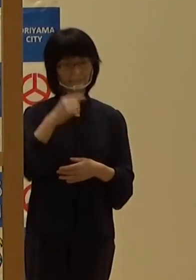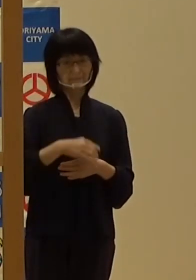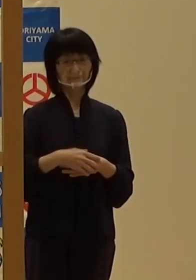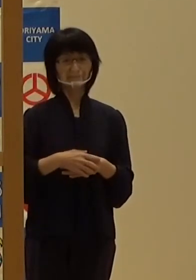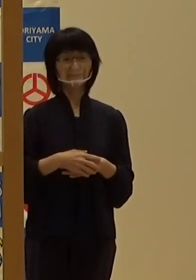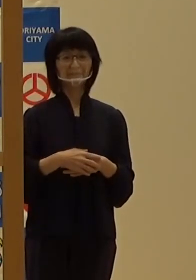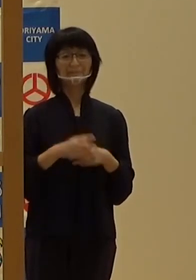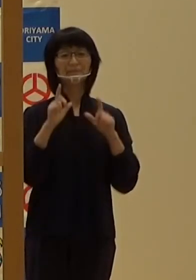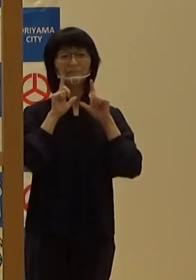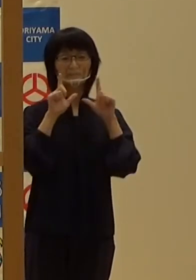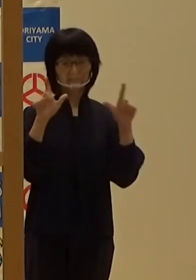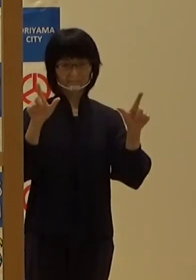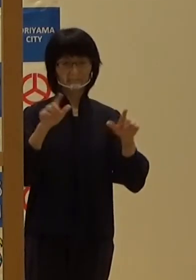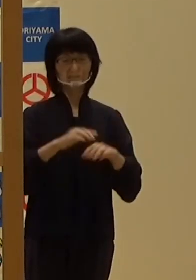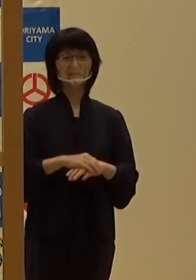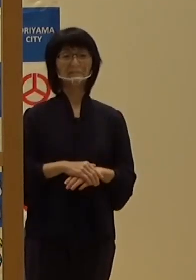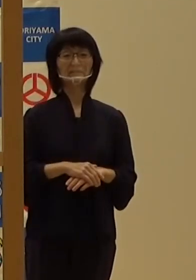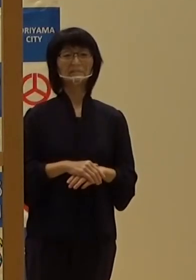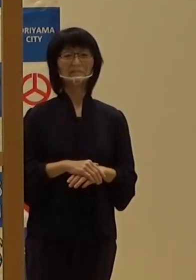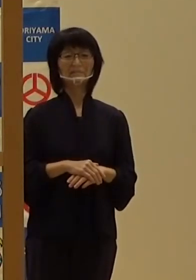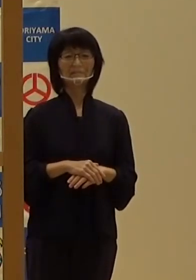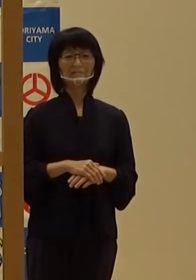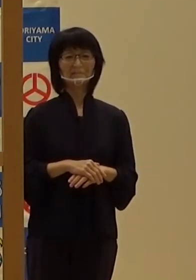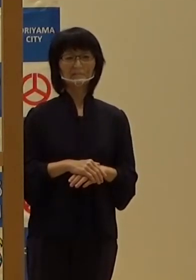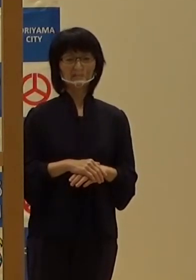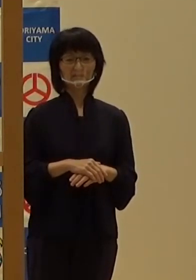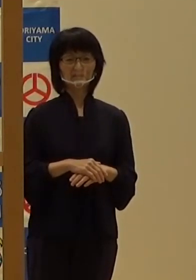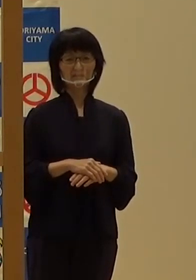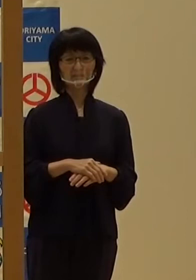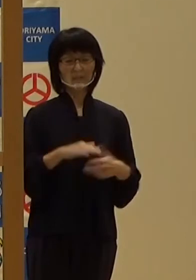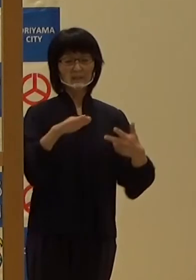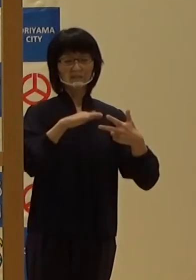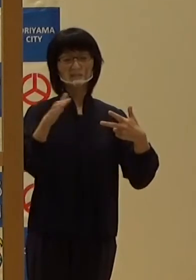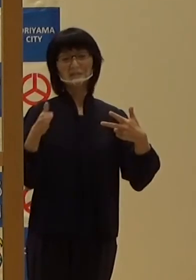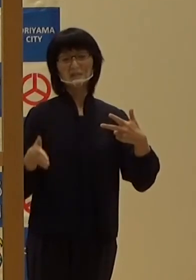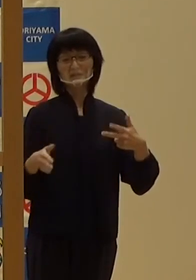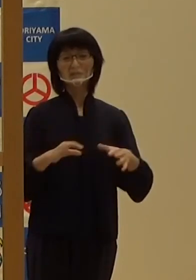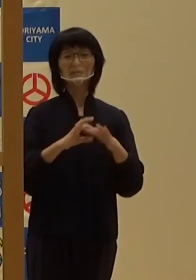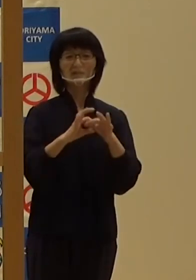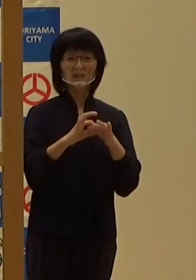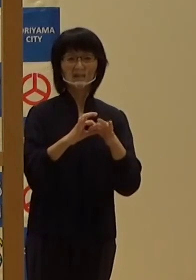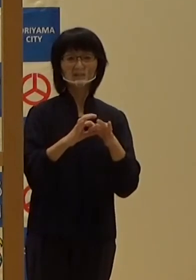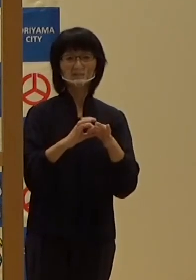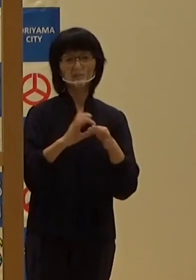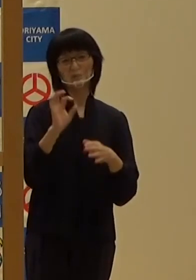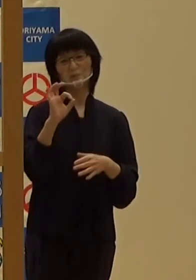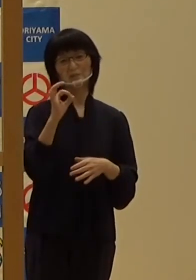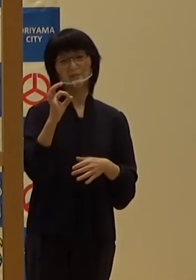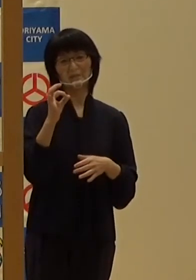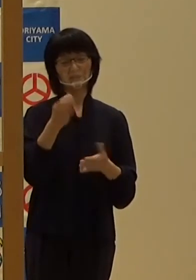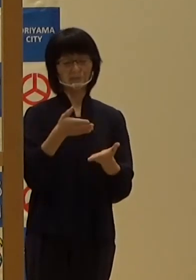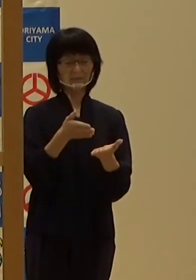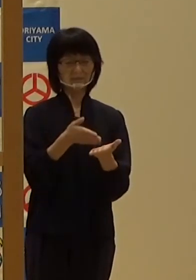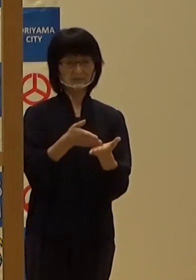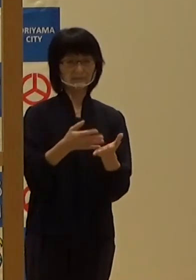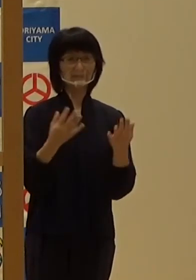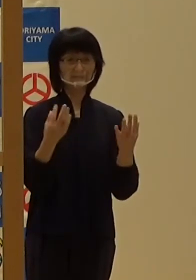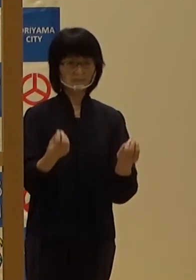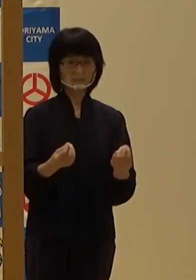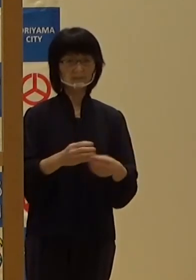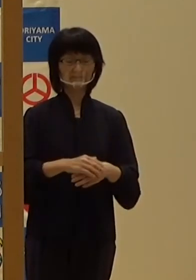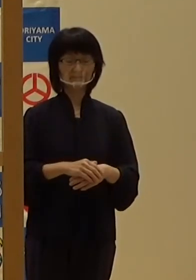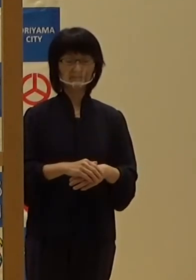はい、今のですねあくまでも施設整備費関係の方の 金額を先ほどご説明させていただき